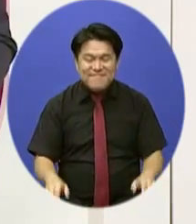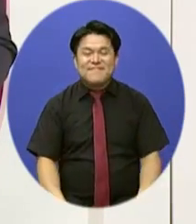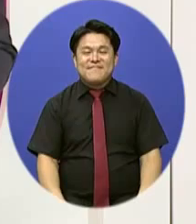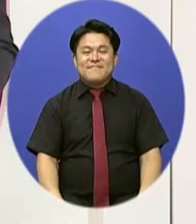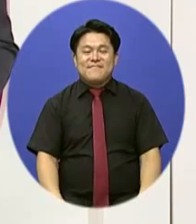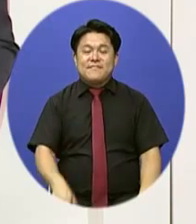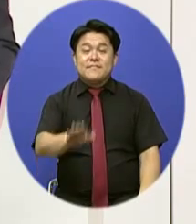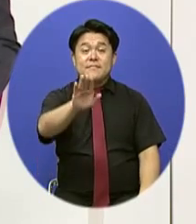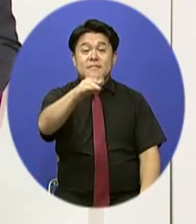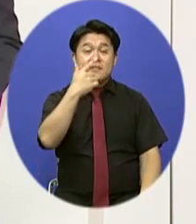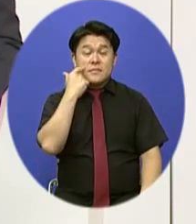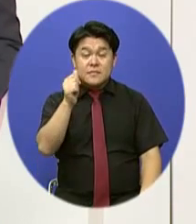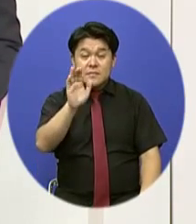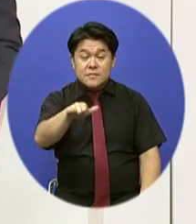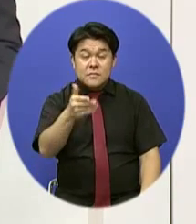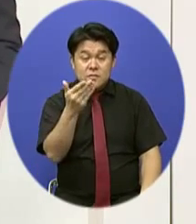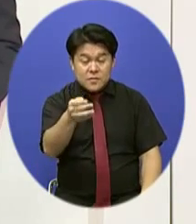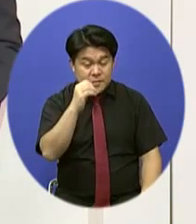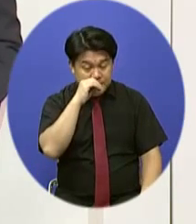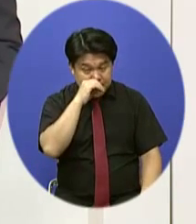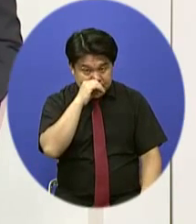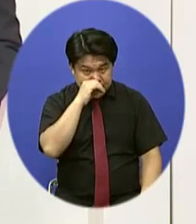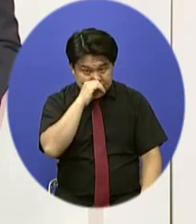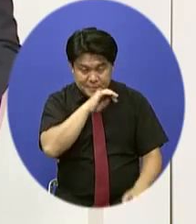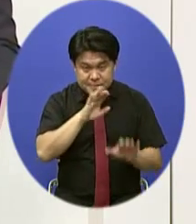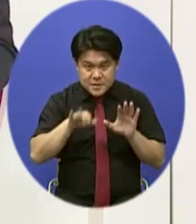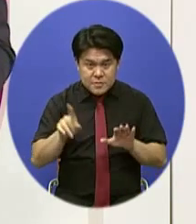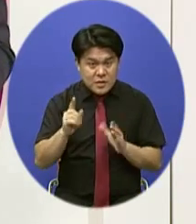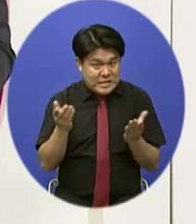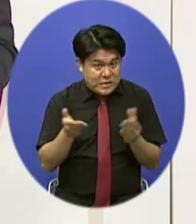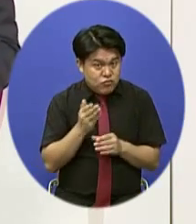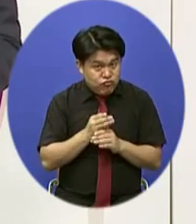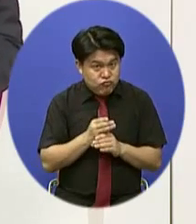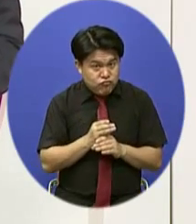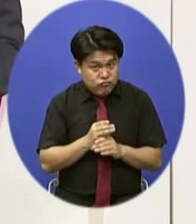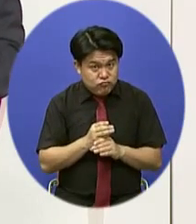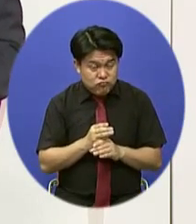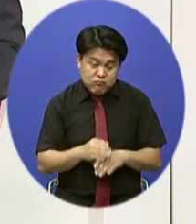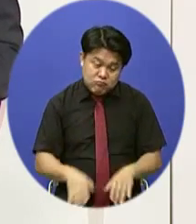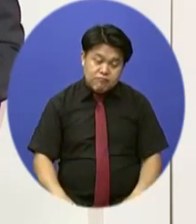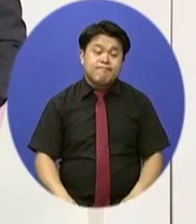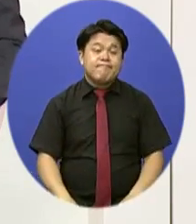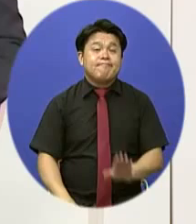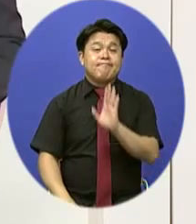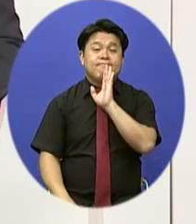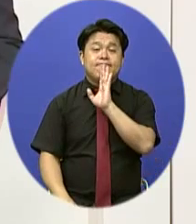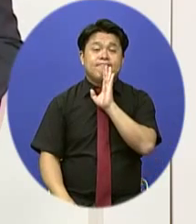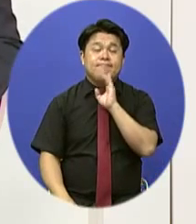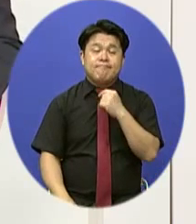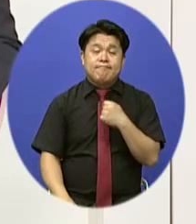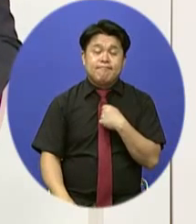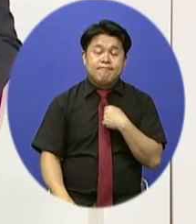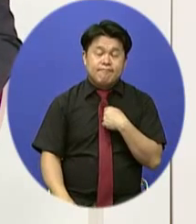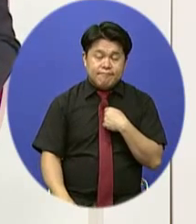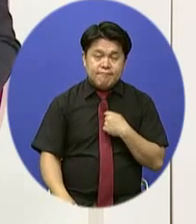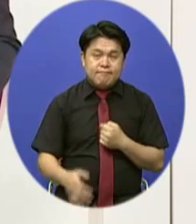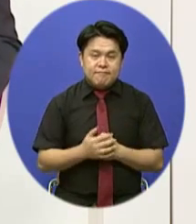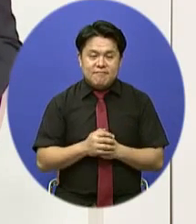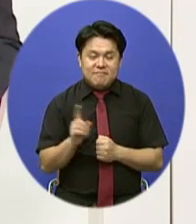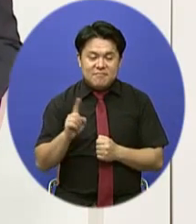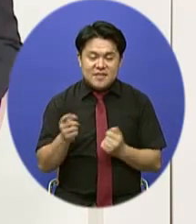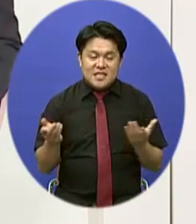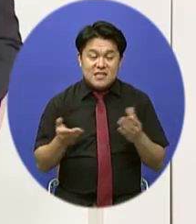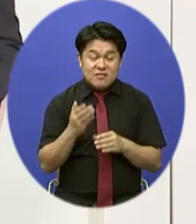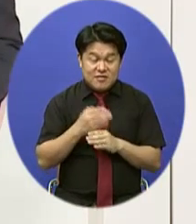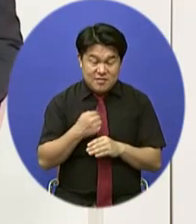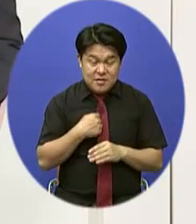우리 아버님은 지금 뭐 하고 계시는지요? 네, 병원에서 근무하고 있어요. 직장 사원하고